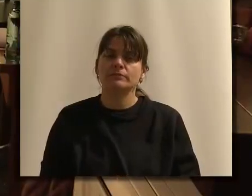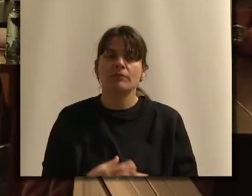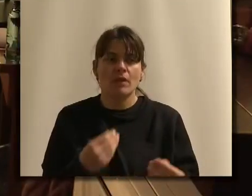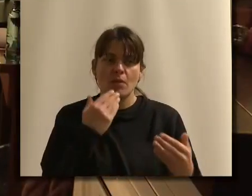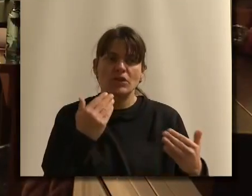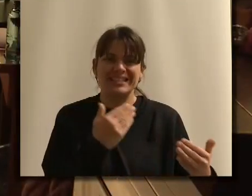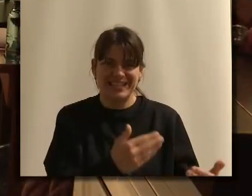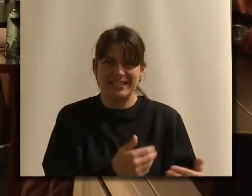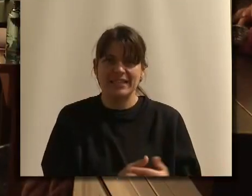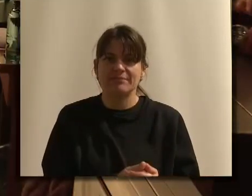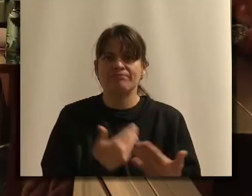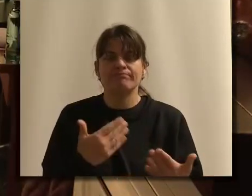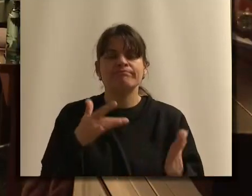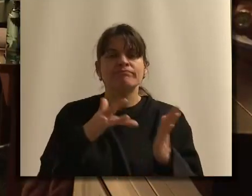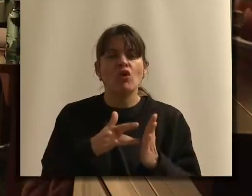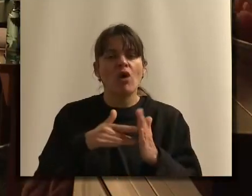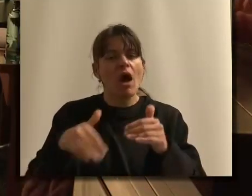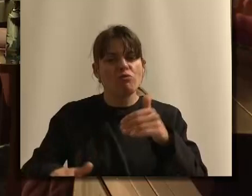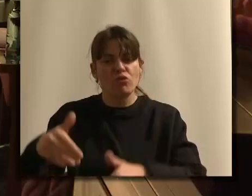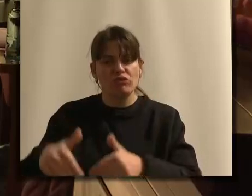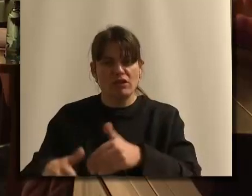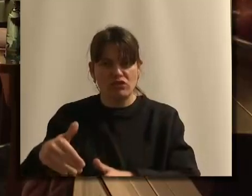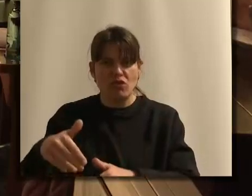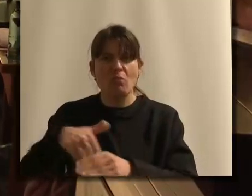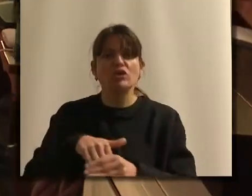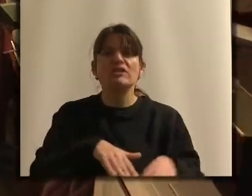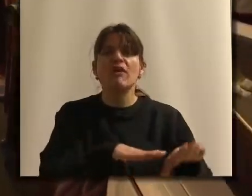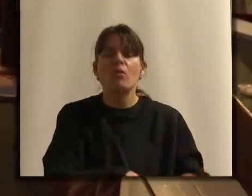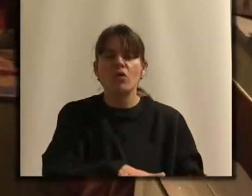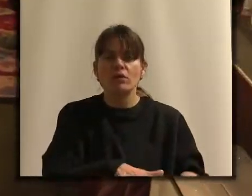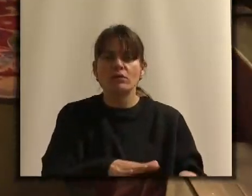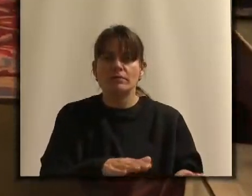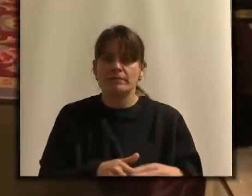Moltes gràcies. Doncs passem a votació. Vots a favor.